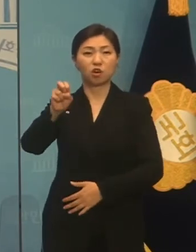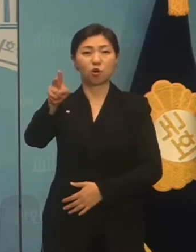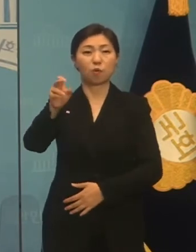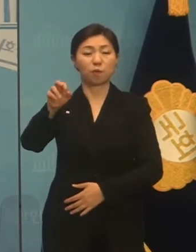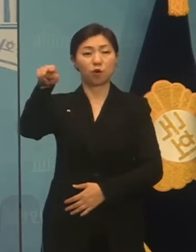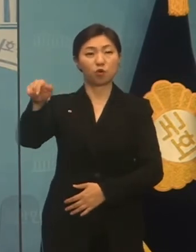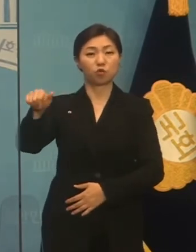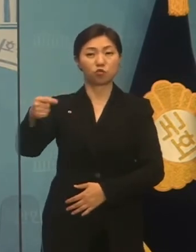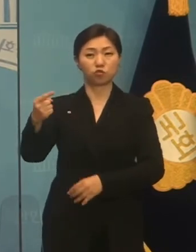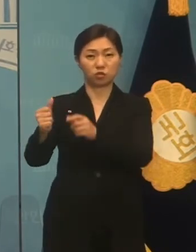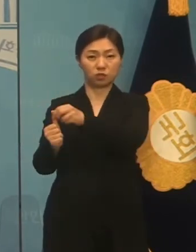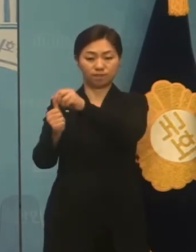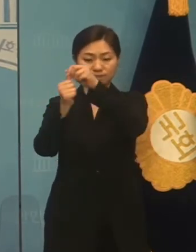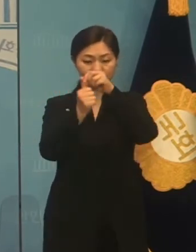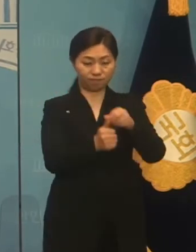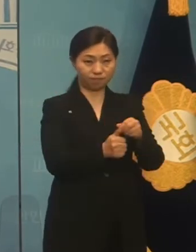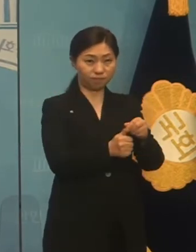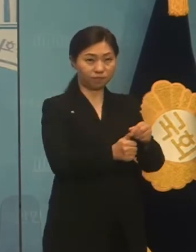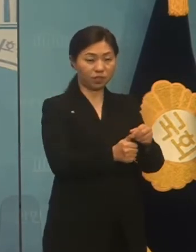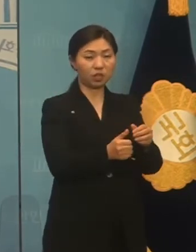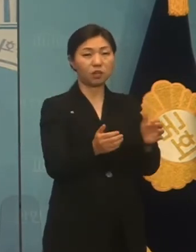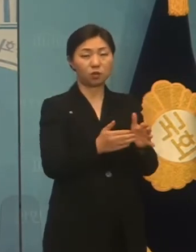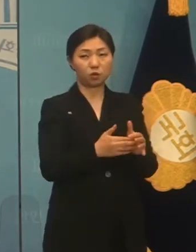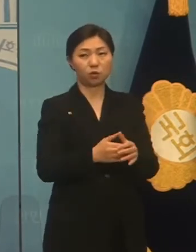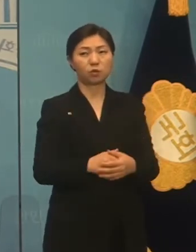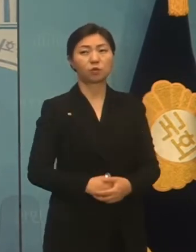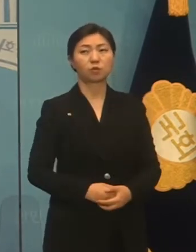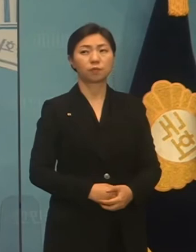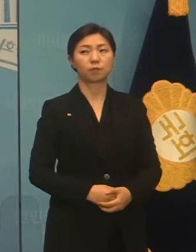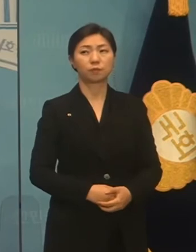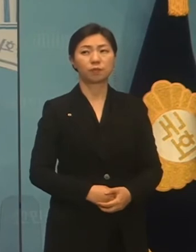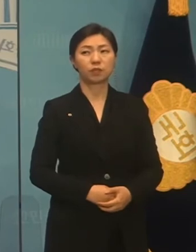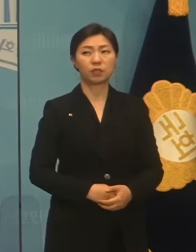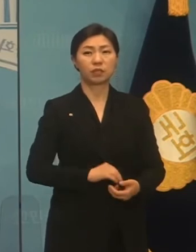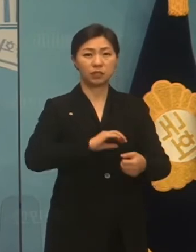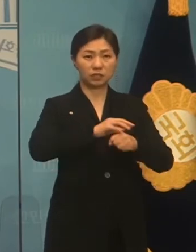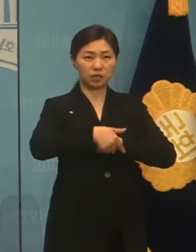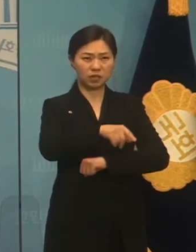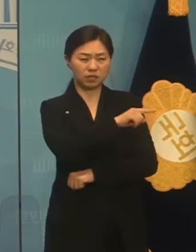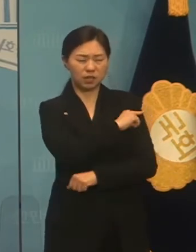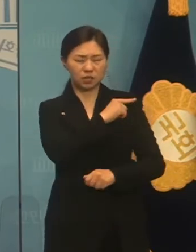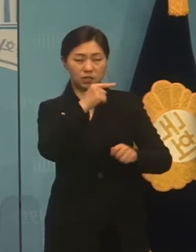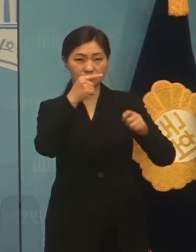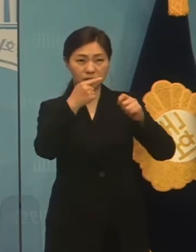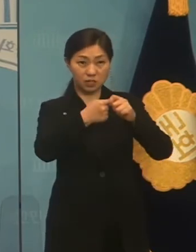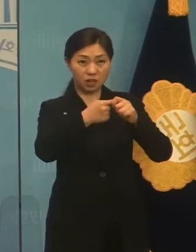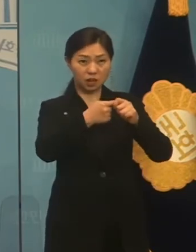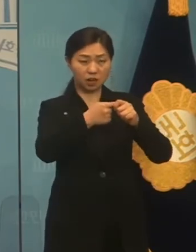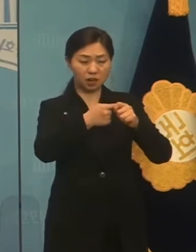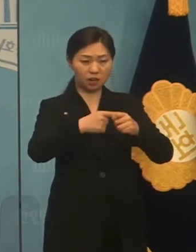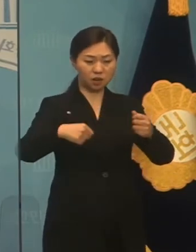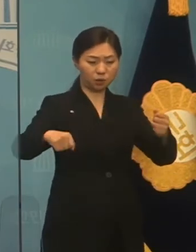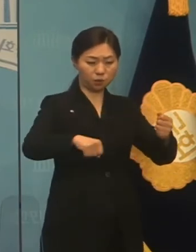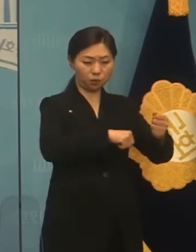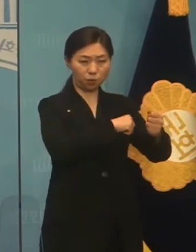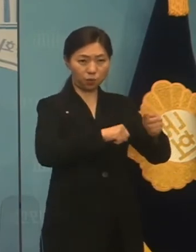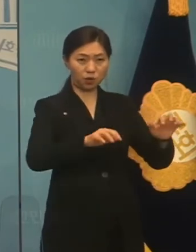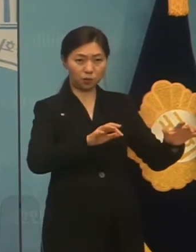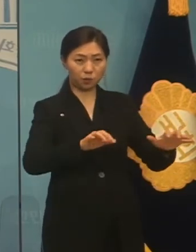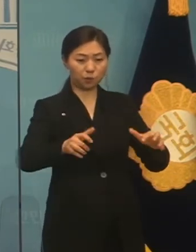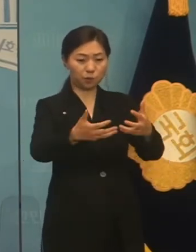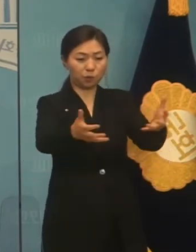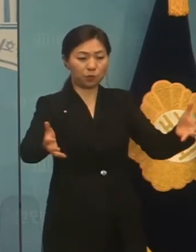개혁을 하면서 세계 최고 수준의 교양악단으로